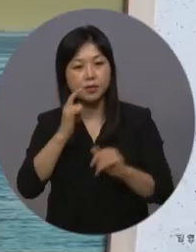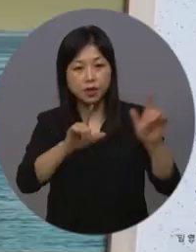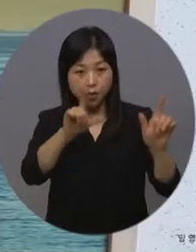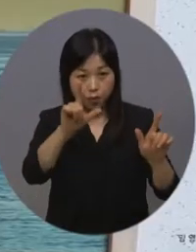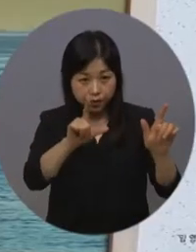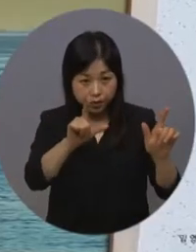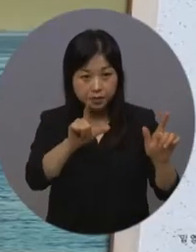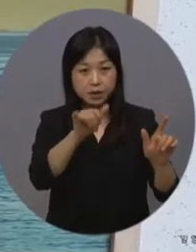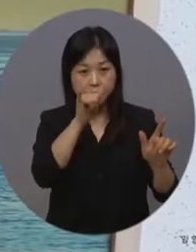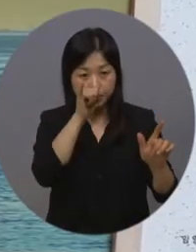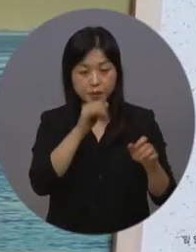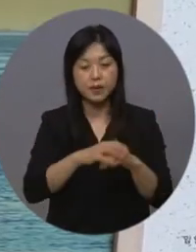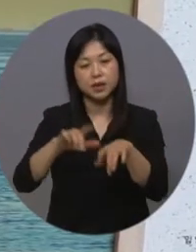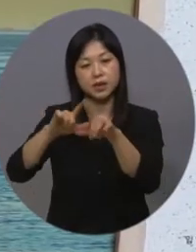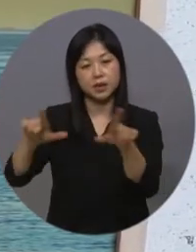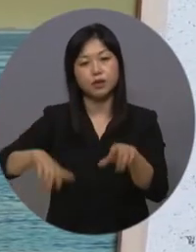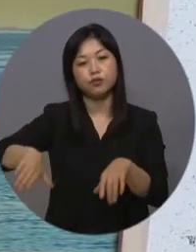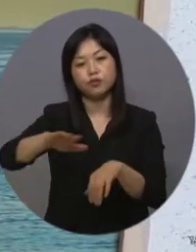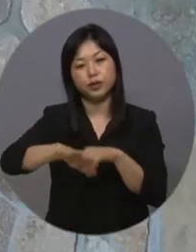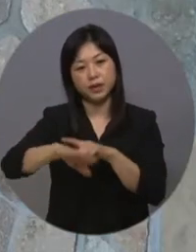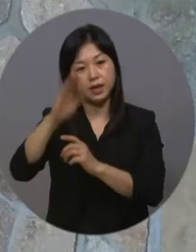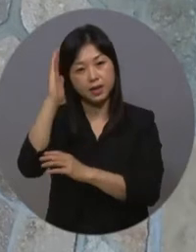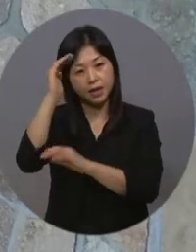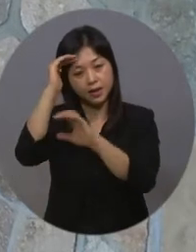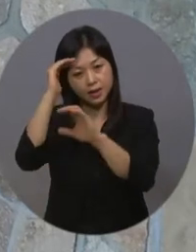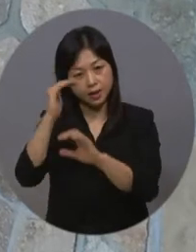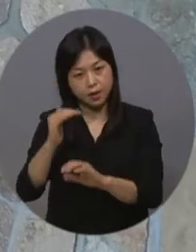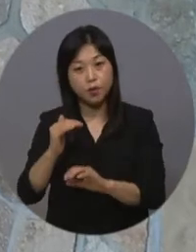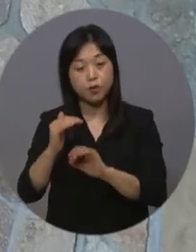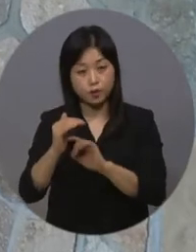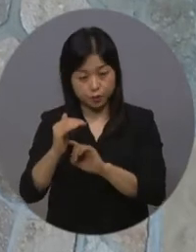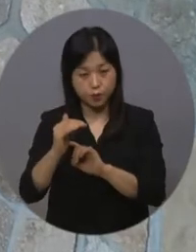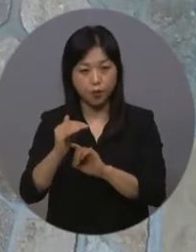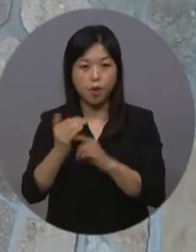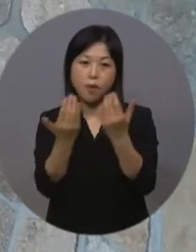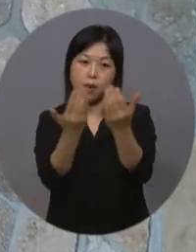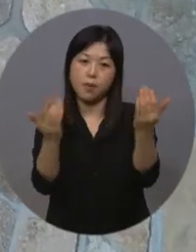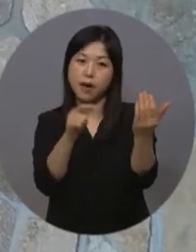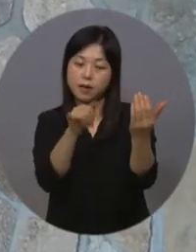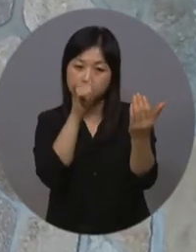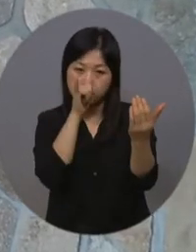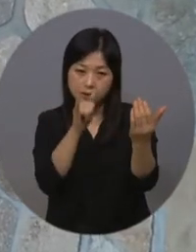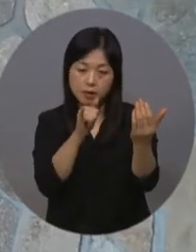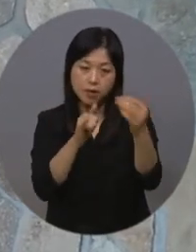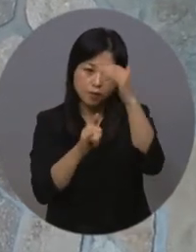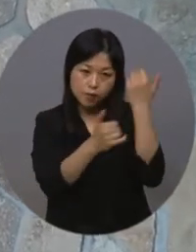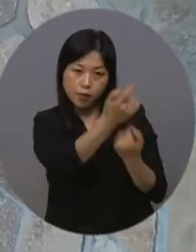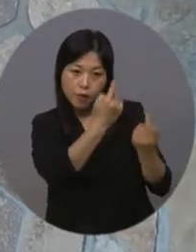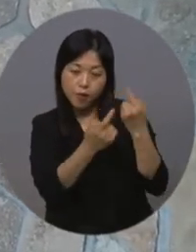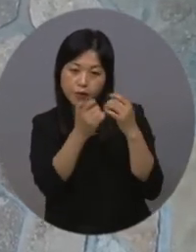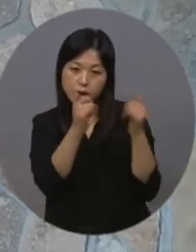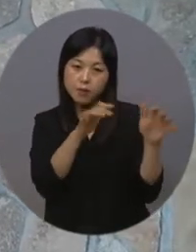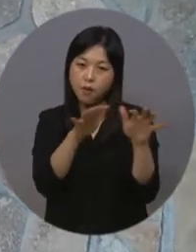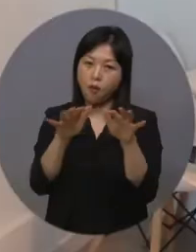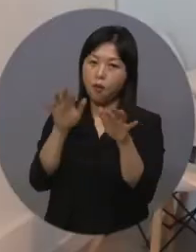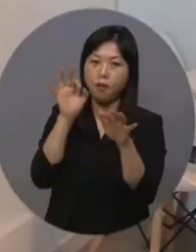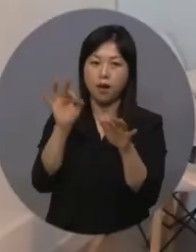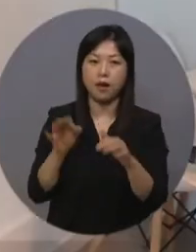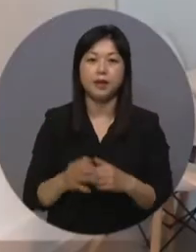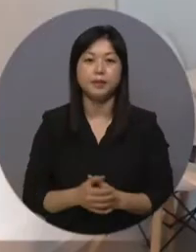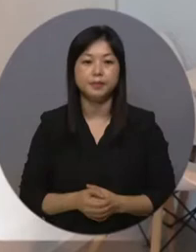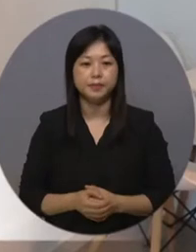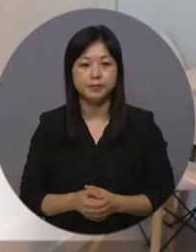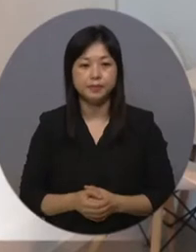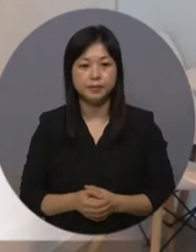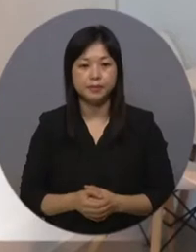있으며 일상에서의 우리들 이야기들도 작품 속에 선보이며 관람객들의 시선을 사로잡고 있습니다.